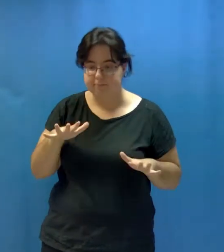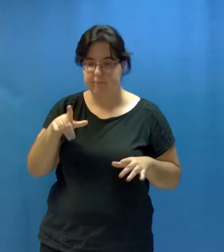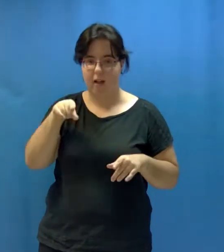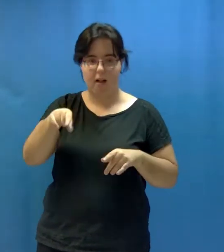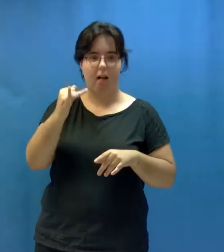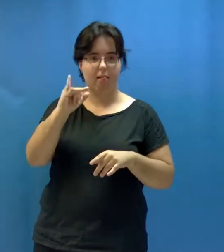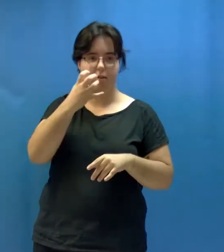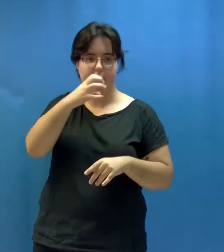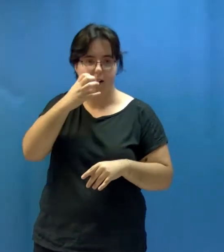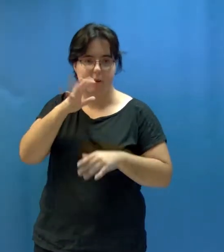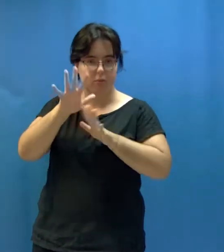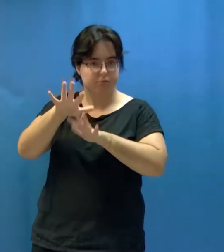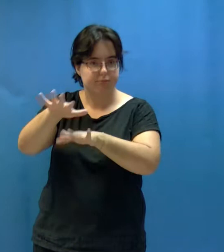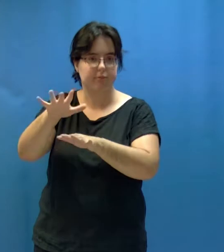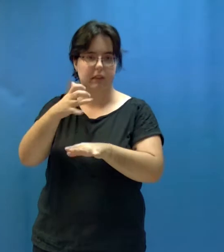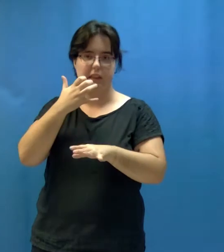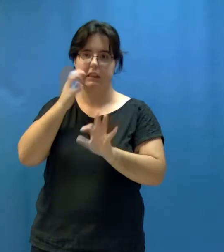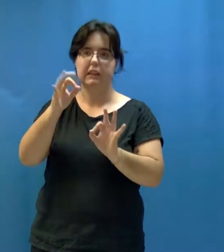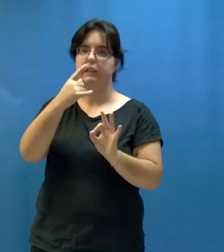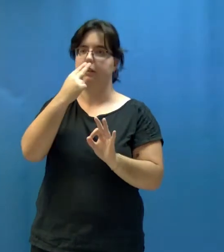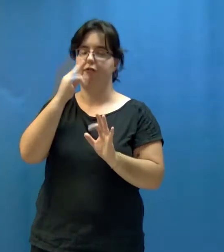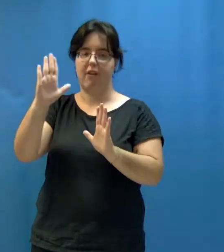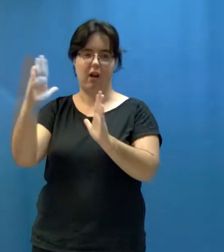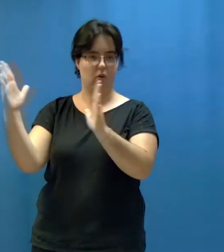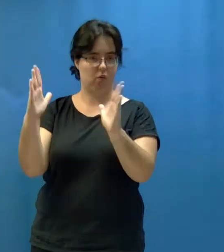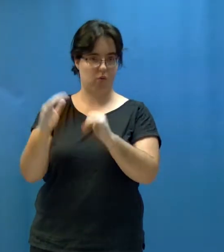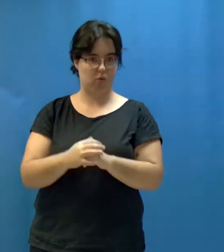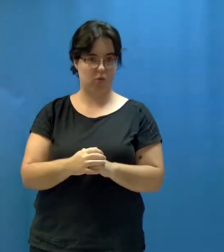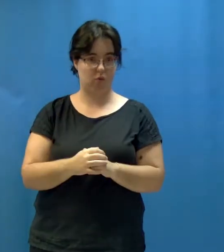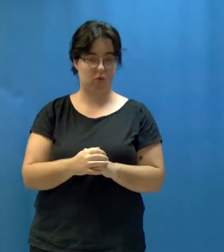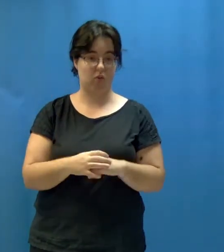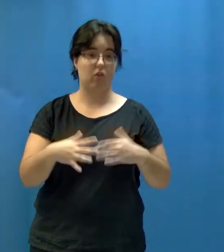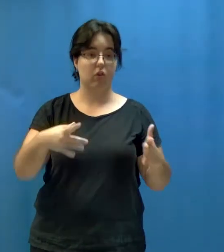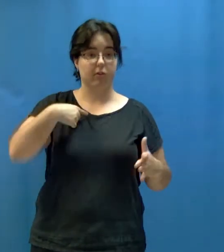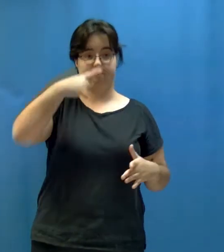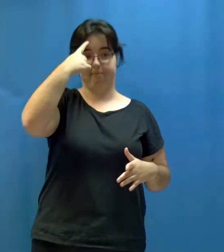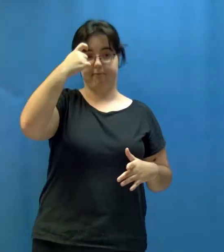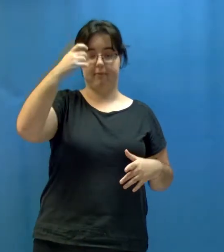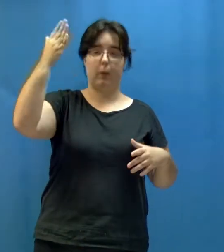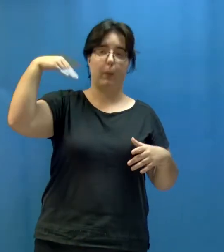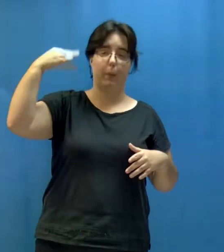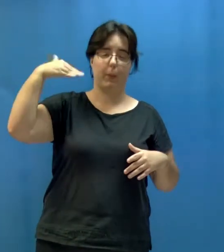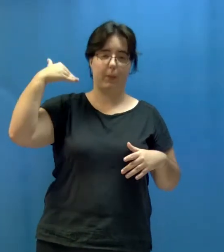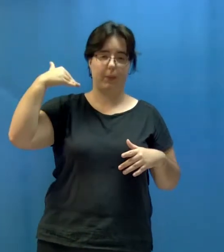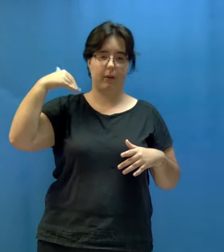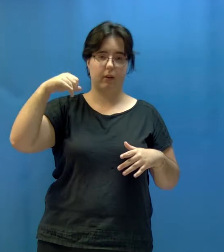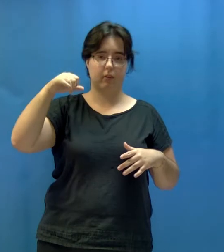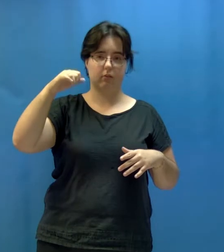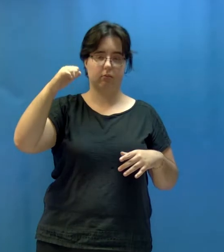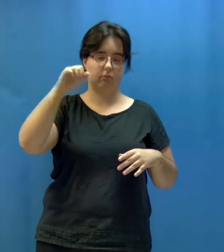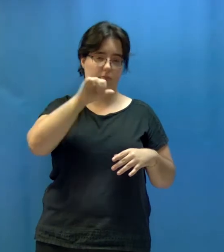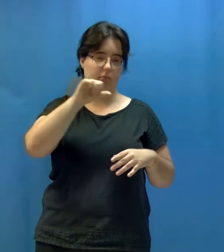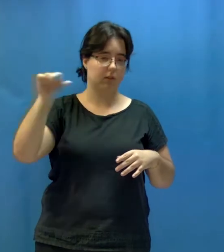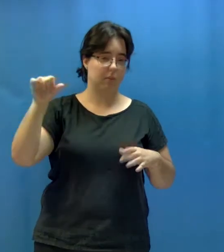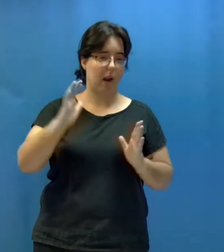concentracions d'exaltació del règim franquista. Jo sols els recordaré que en les passades Setmana Santa,